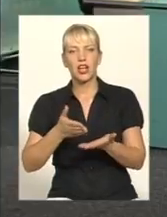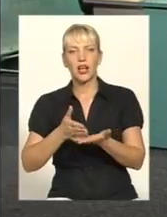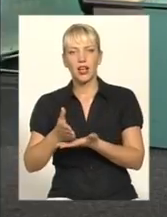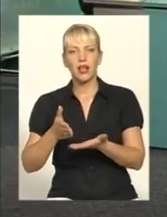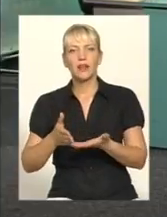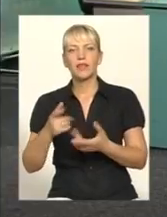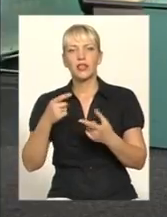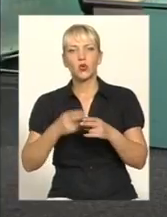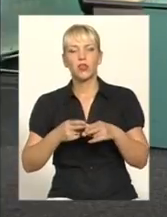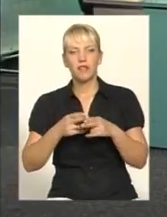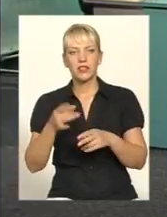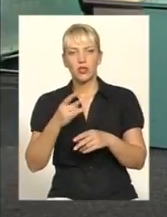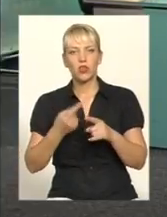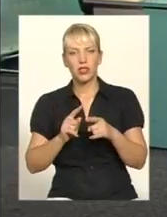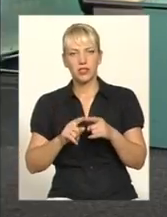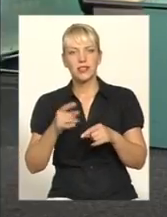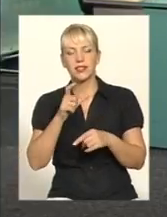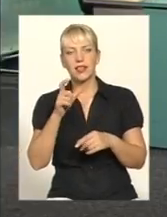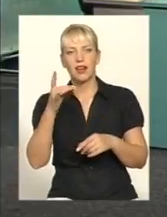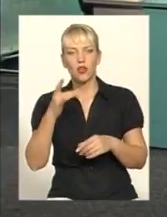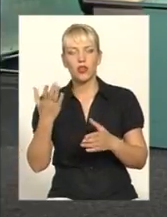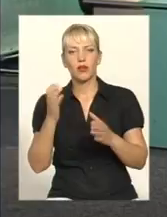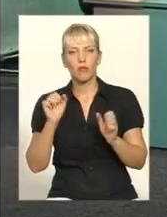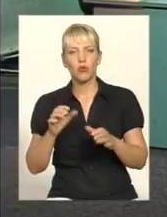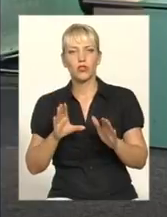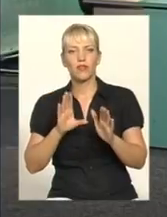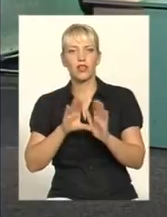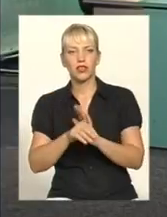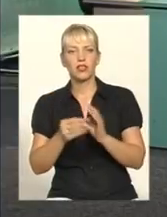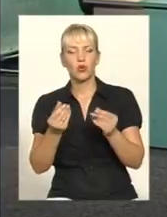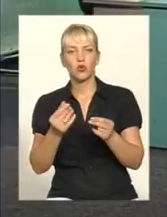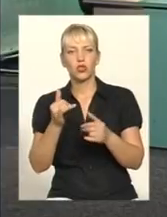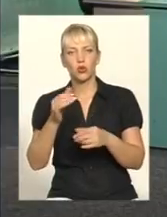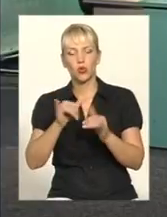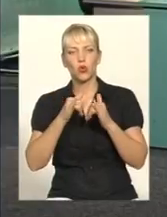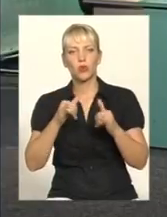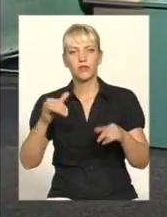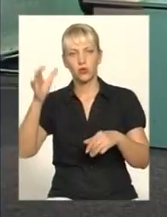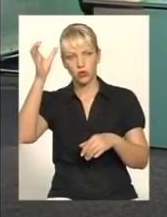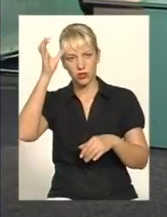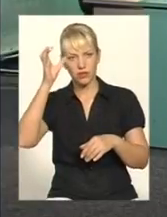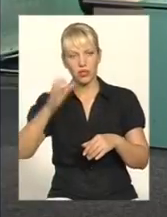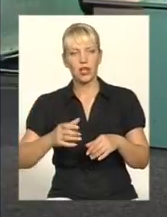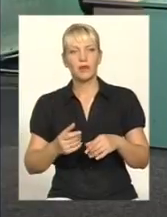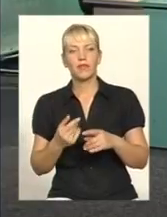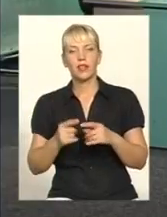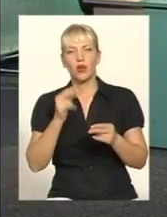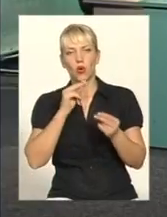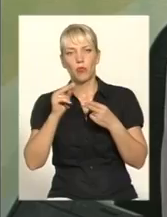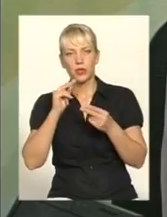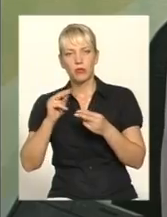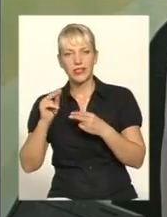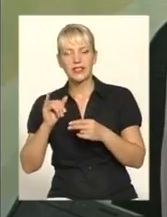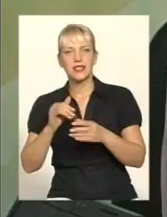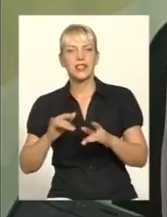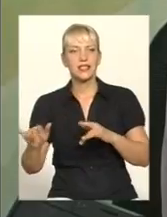з небагатьох районів, який може вкладати кошти у розвиток освіти. Тому фактично оптимізаційних заходів в цьому